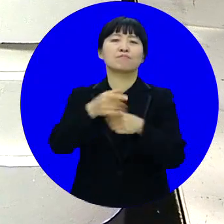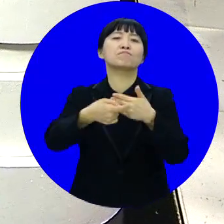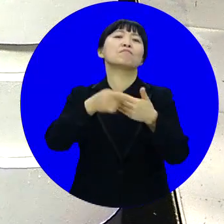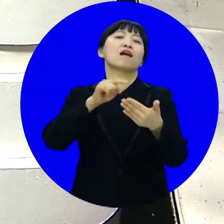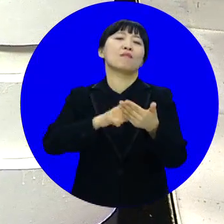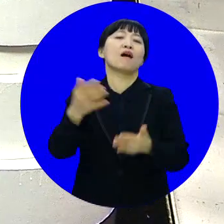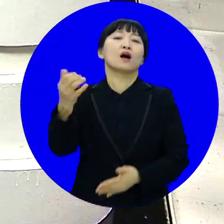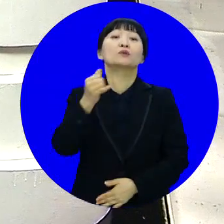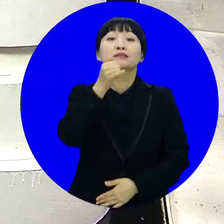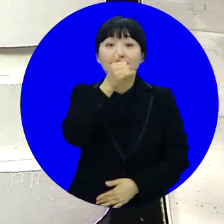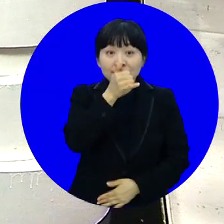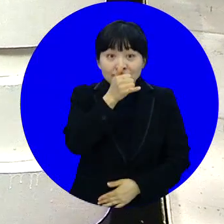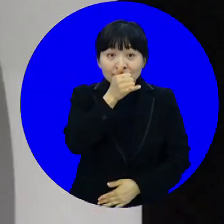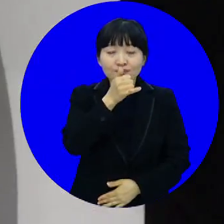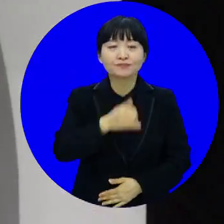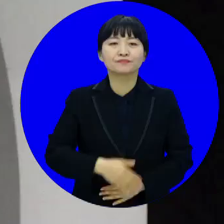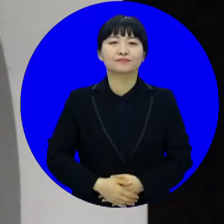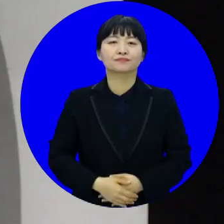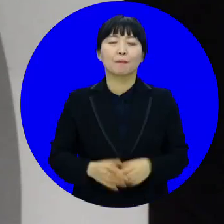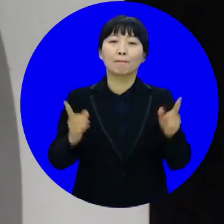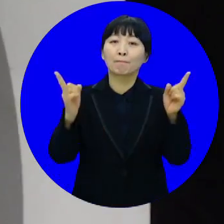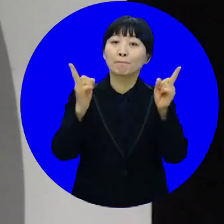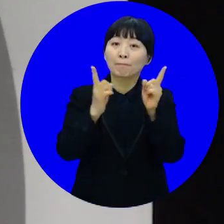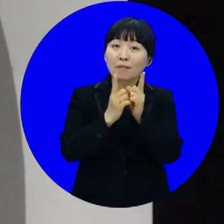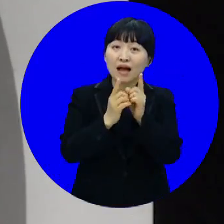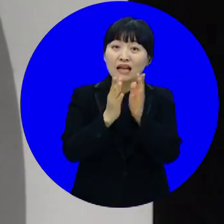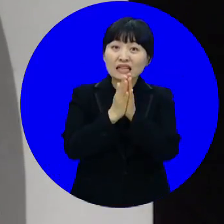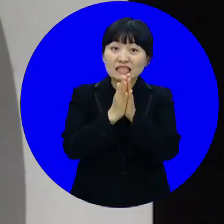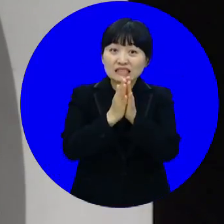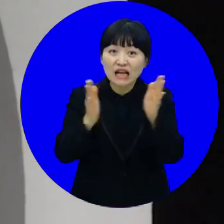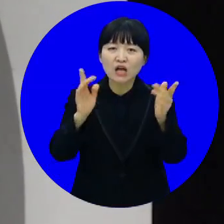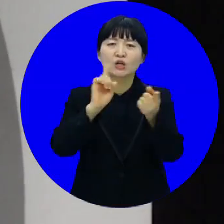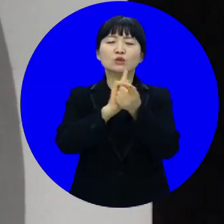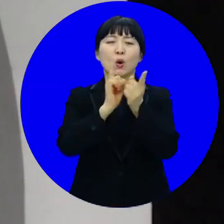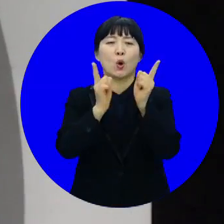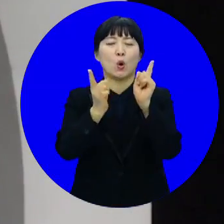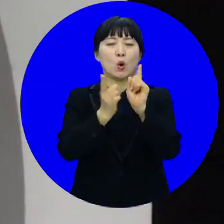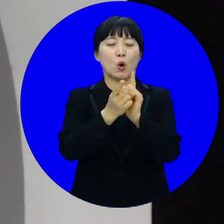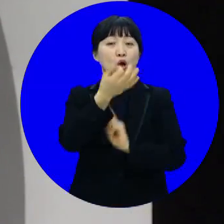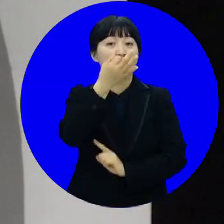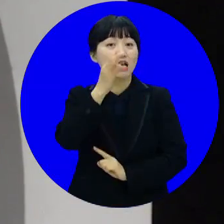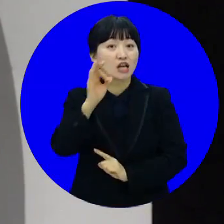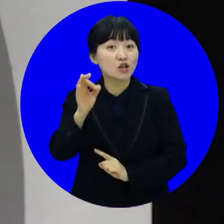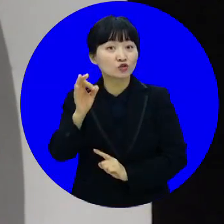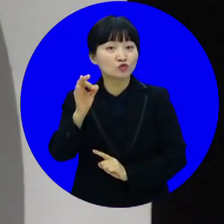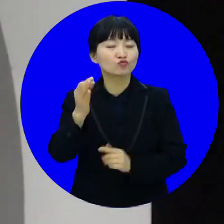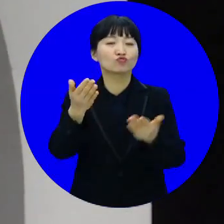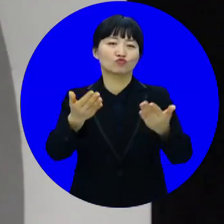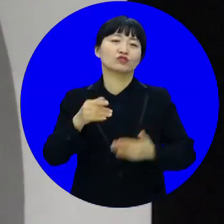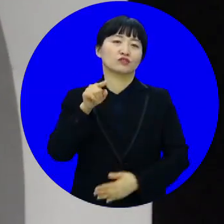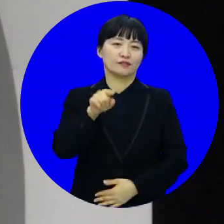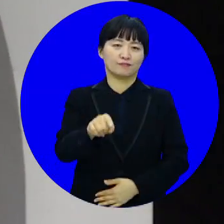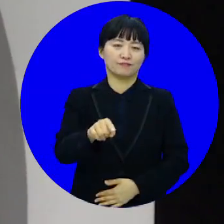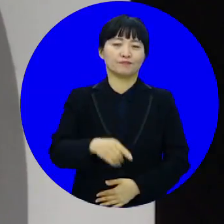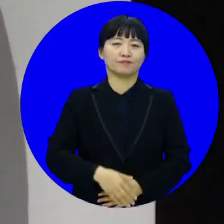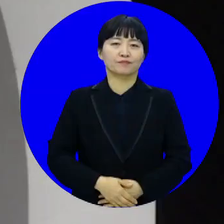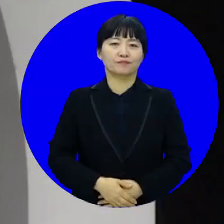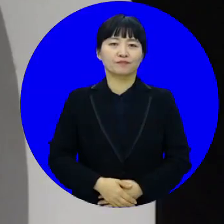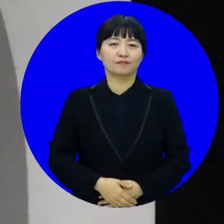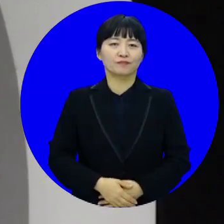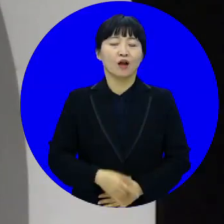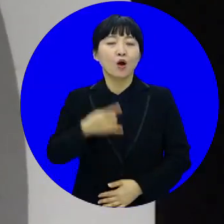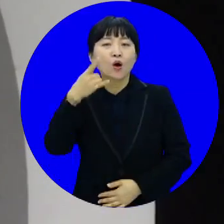사랑하는 마음은 있죠. 면접 교섭의 시작은 서로 두 마음을 인정해 주는 것이 시작이라고 할